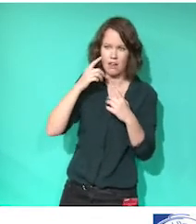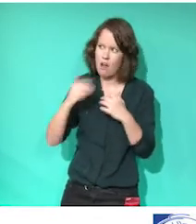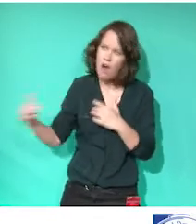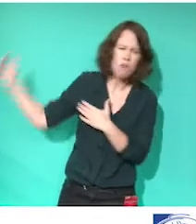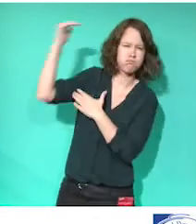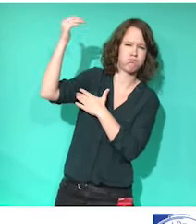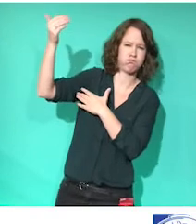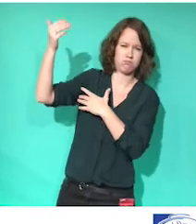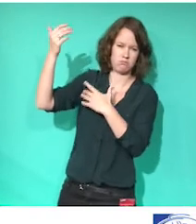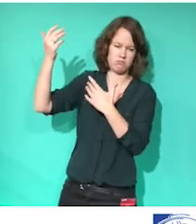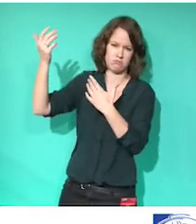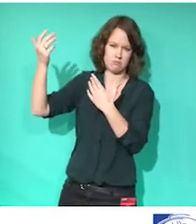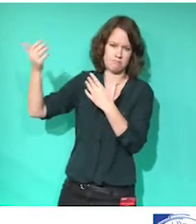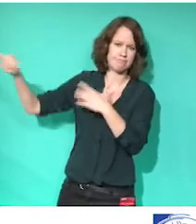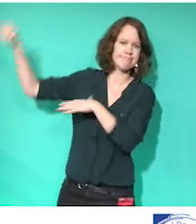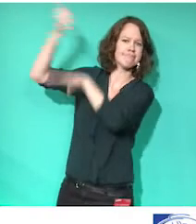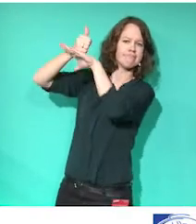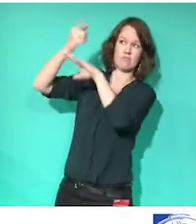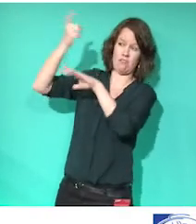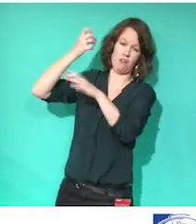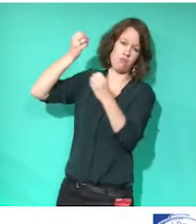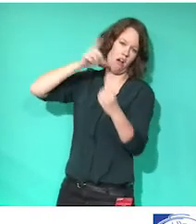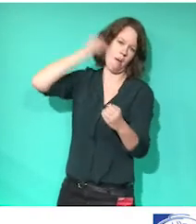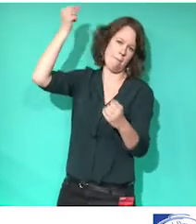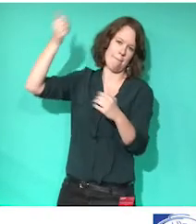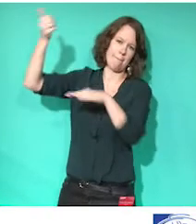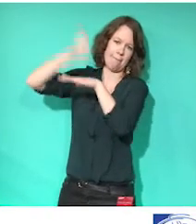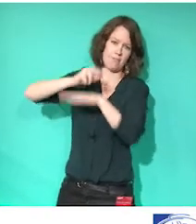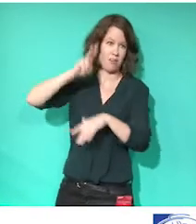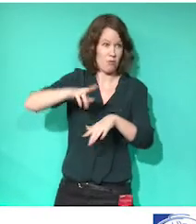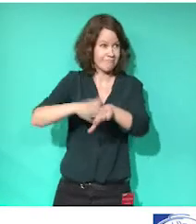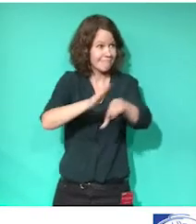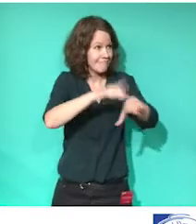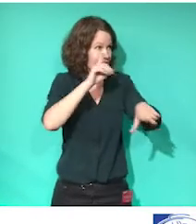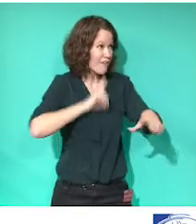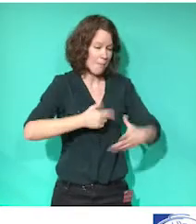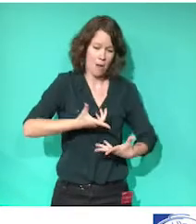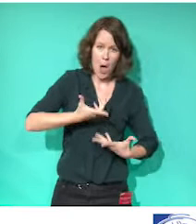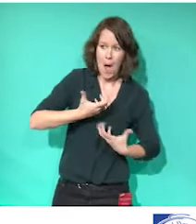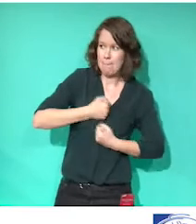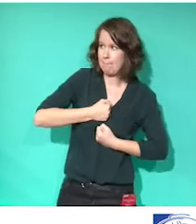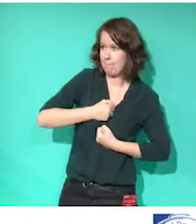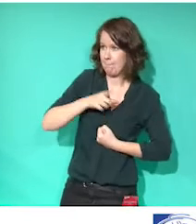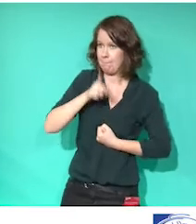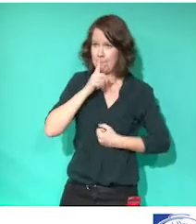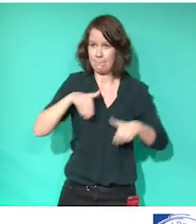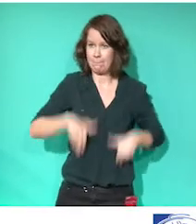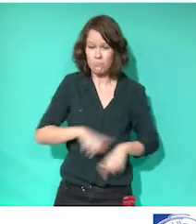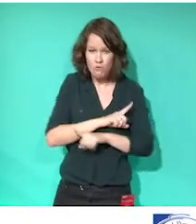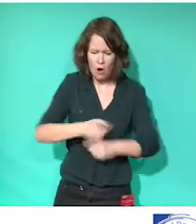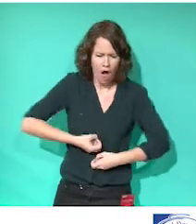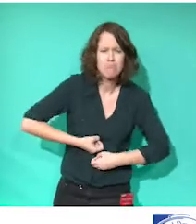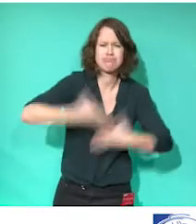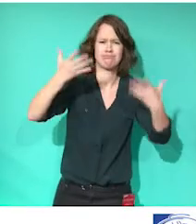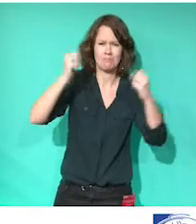est très souvent du patriarcal. Donc il faut dire aux filles, ne vous taisez plus et faites savoir quand vous êtes victime du sexisme.